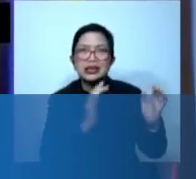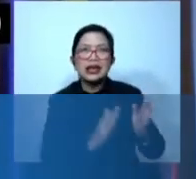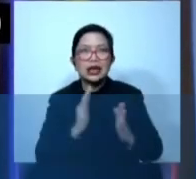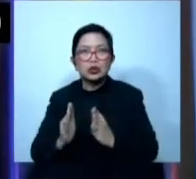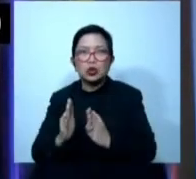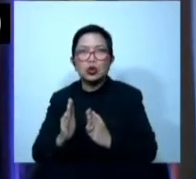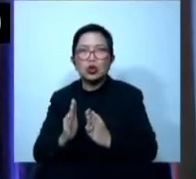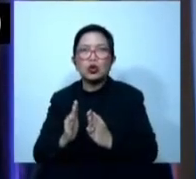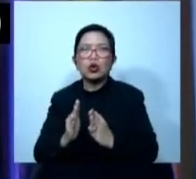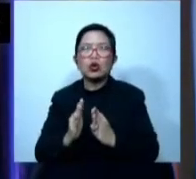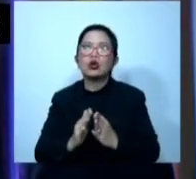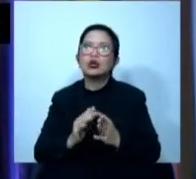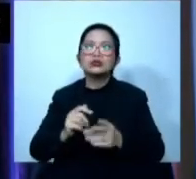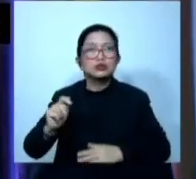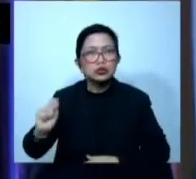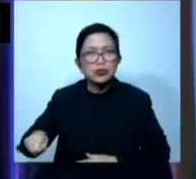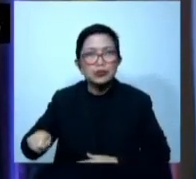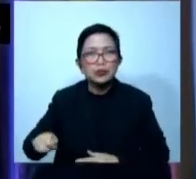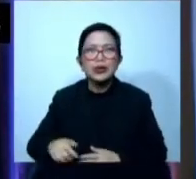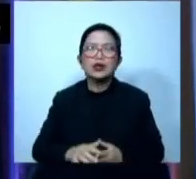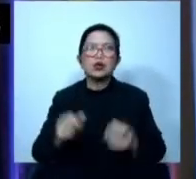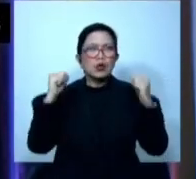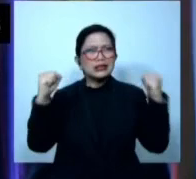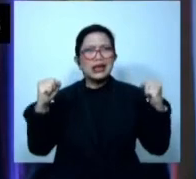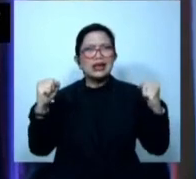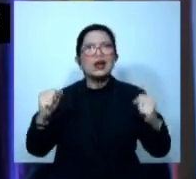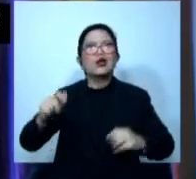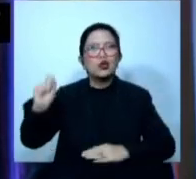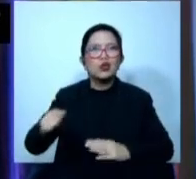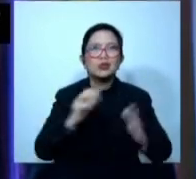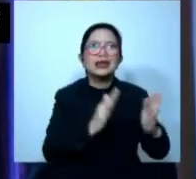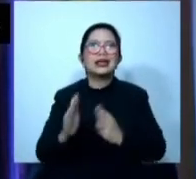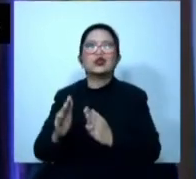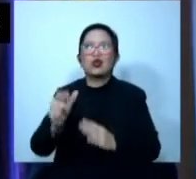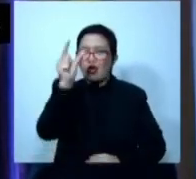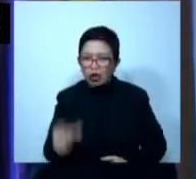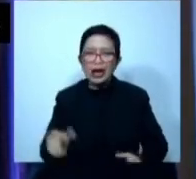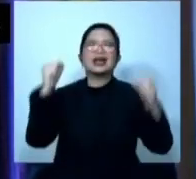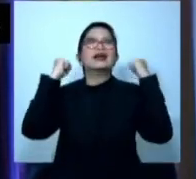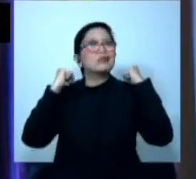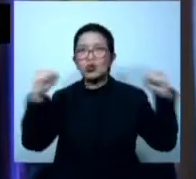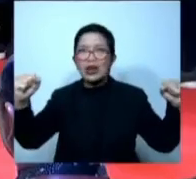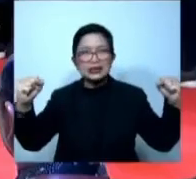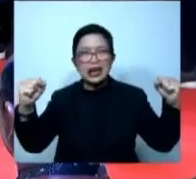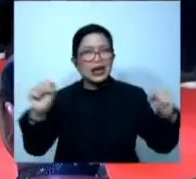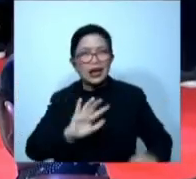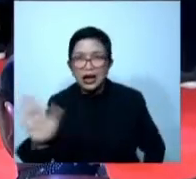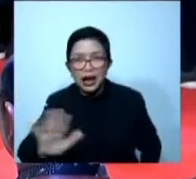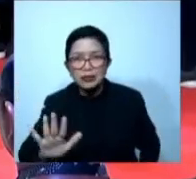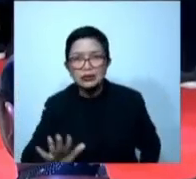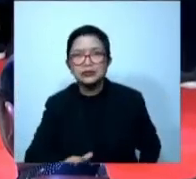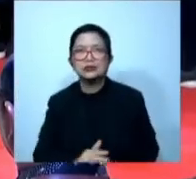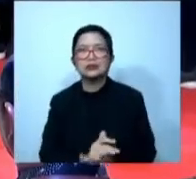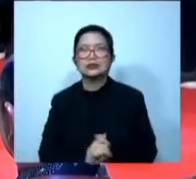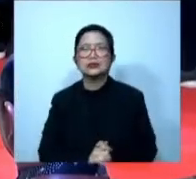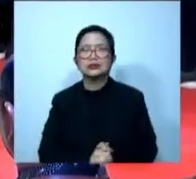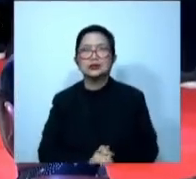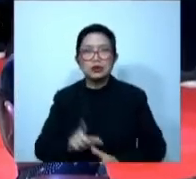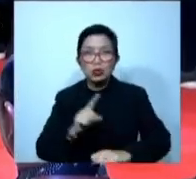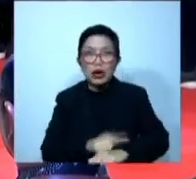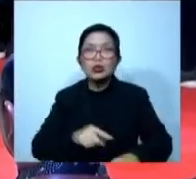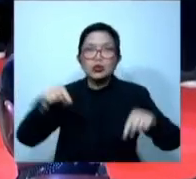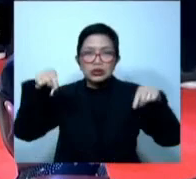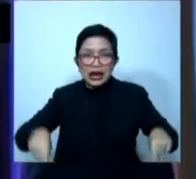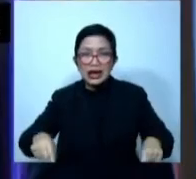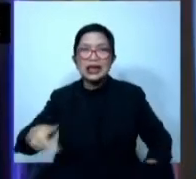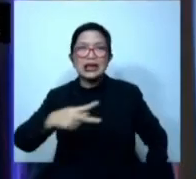kekuasaan, hukum diatur oleh penguasa. Dan kita tidak menginginkan itu terjadi. Pada saat ini,